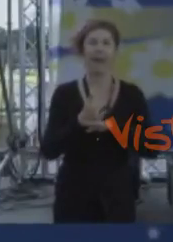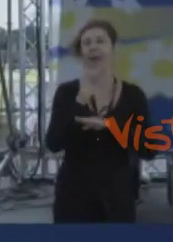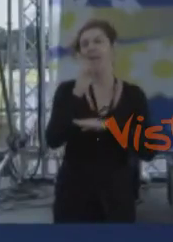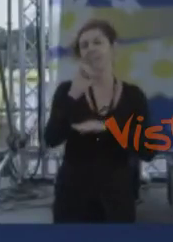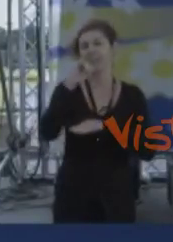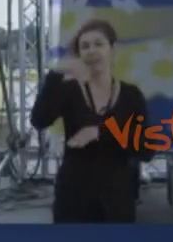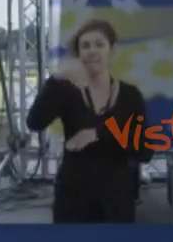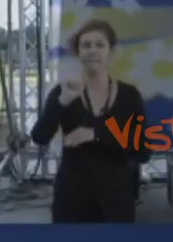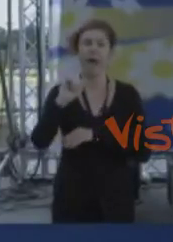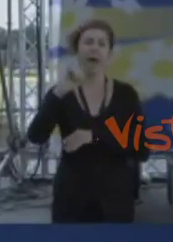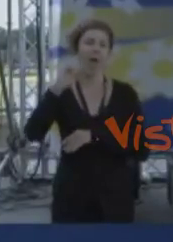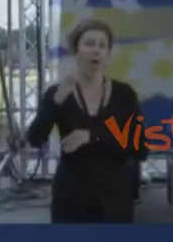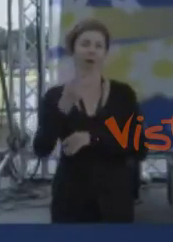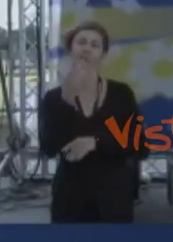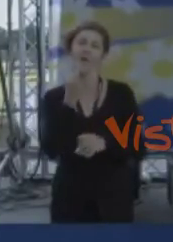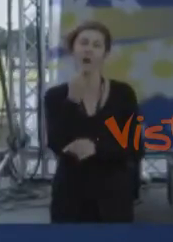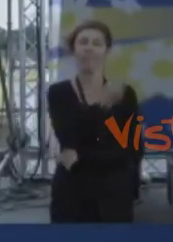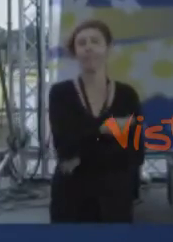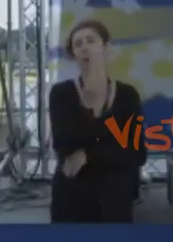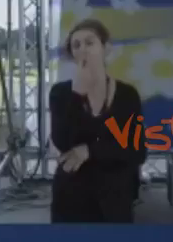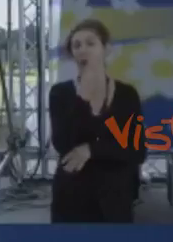un grosso in bocca al lupo